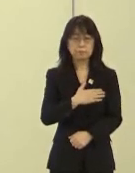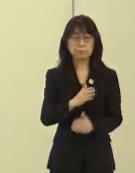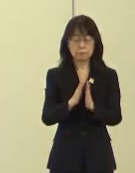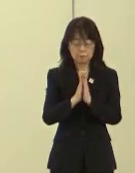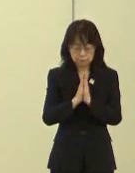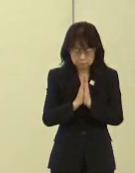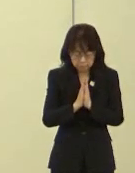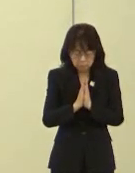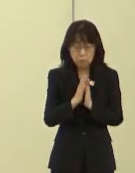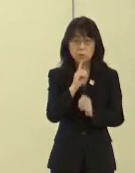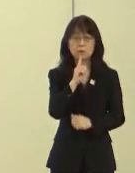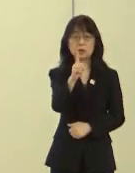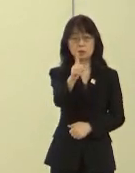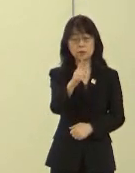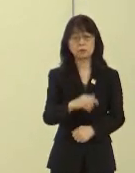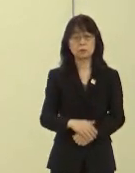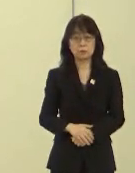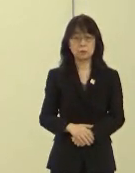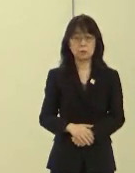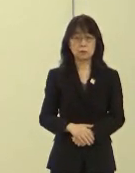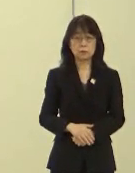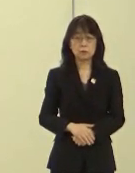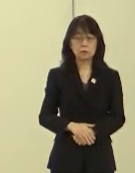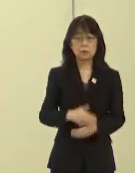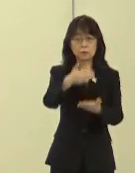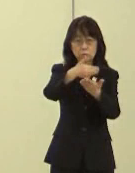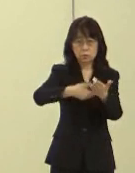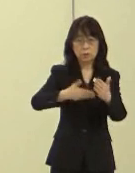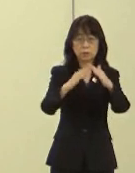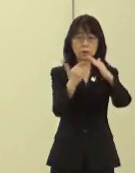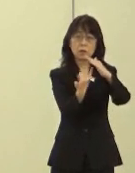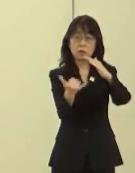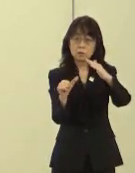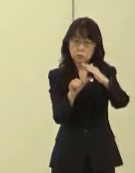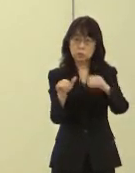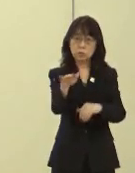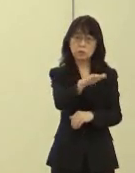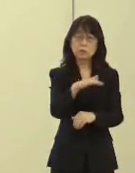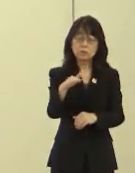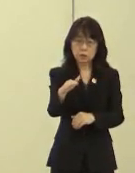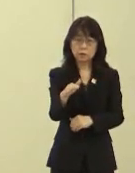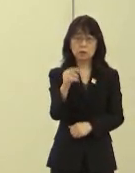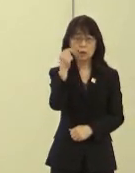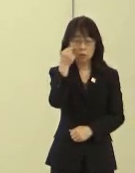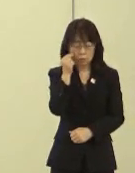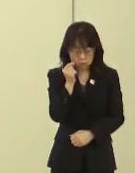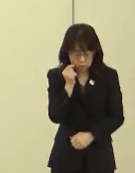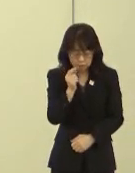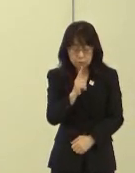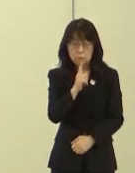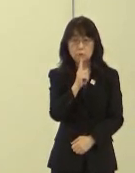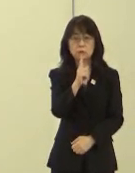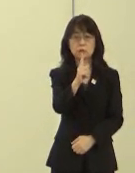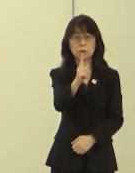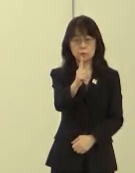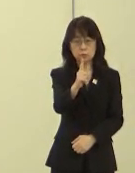ともに、ご遺族に対しましてお悔やみを申し上げたいというふうに思